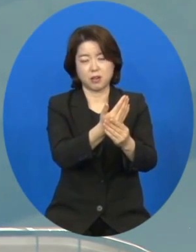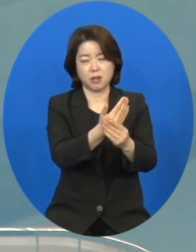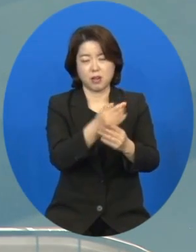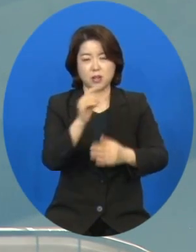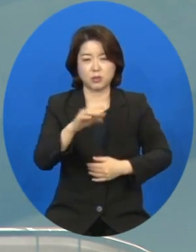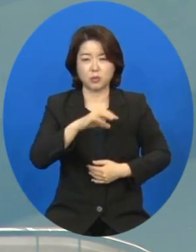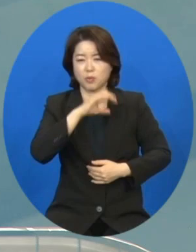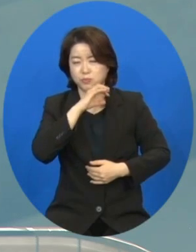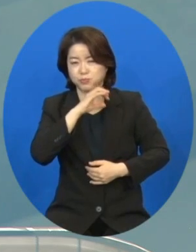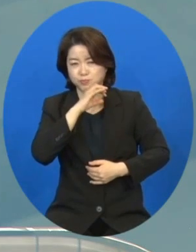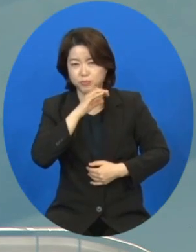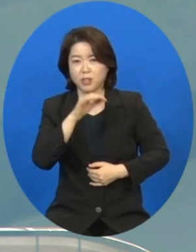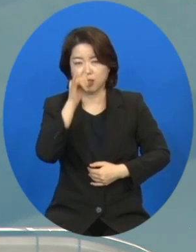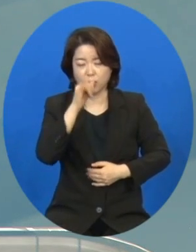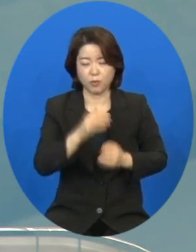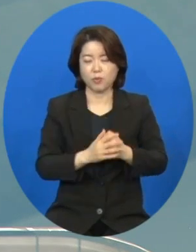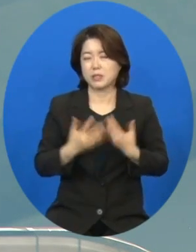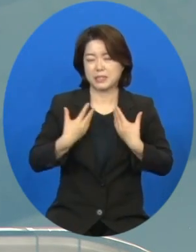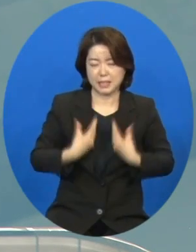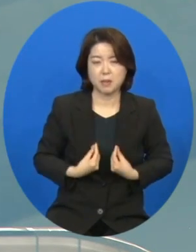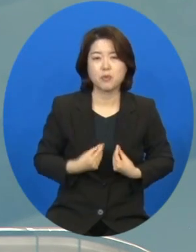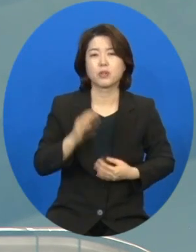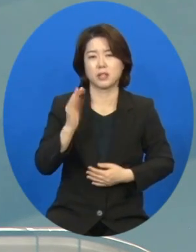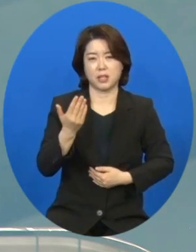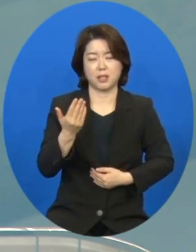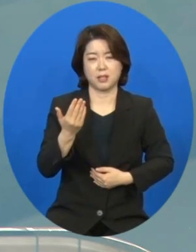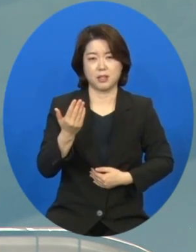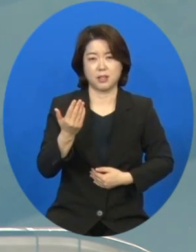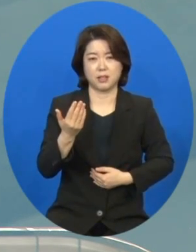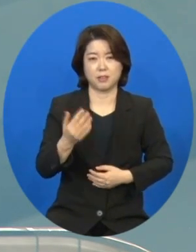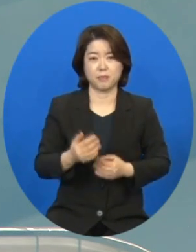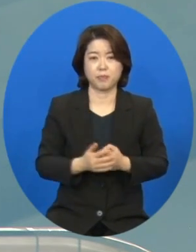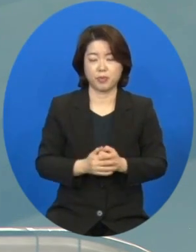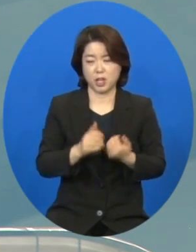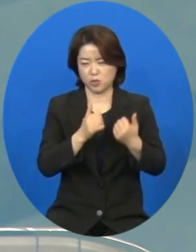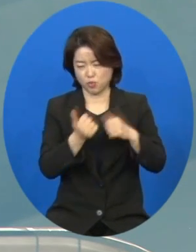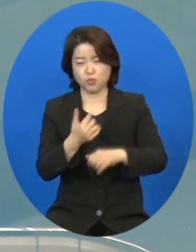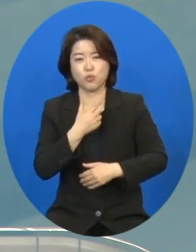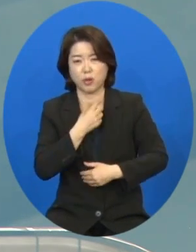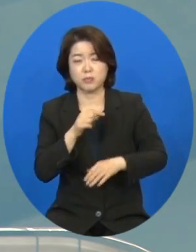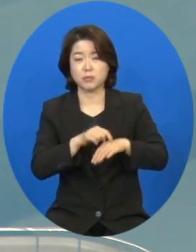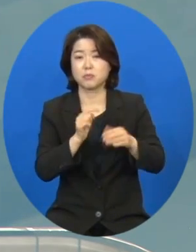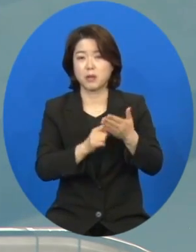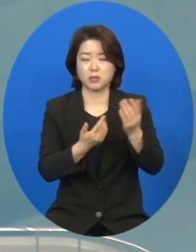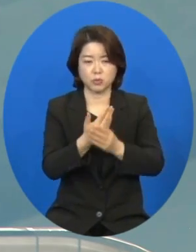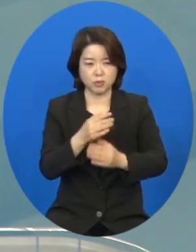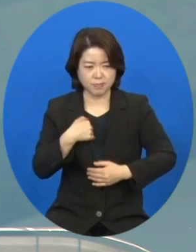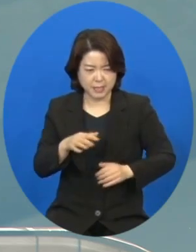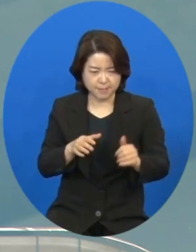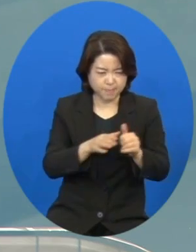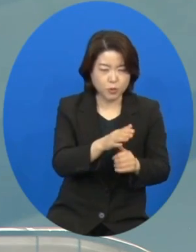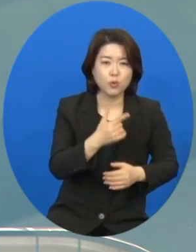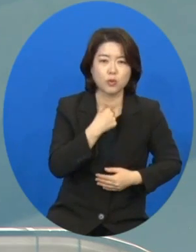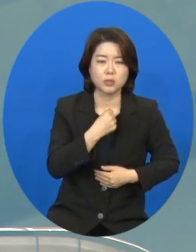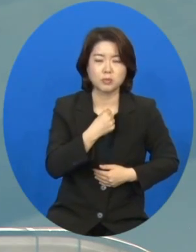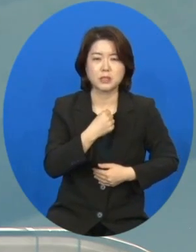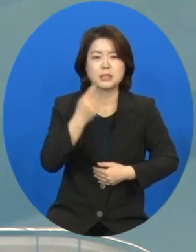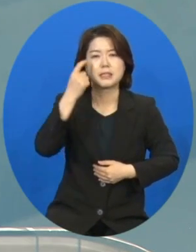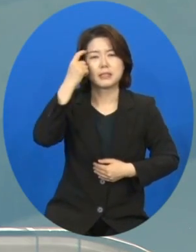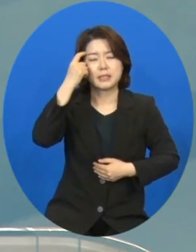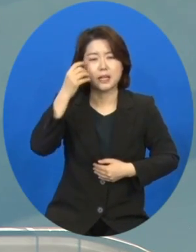믿고 좌절이 되고 죽고 싶고 죽이고 싶고 그렇게 사는